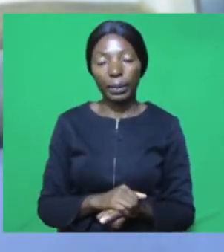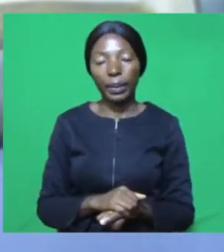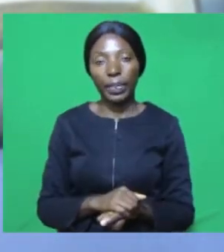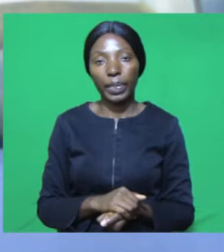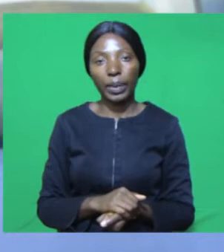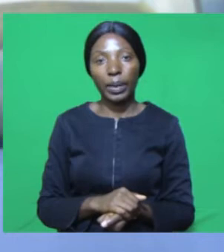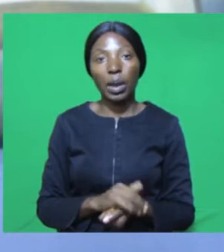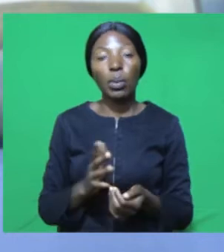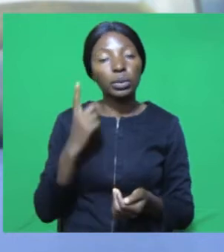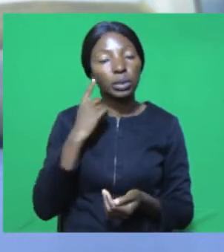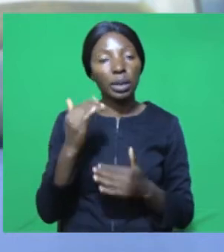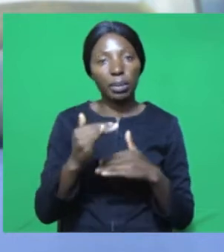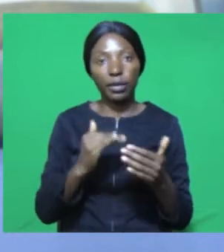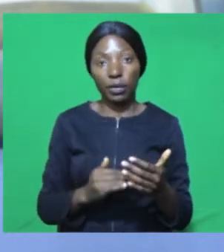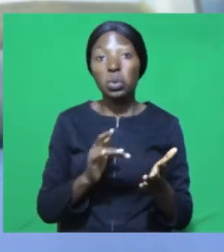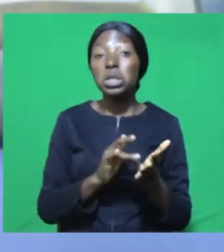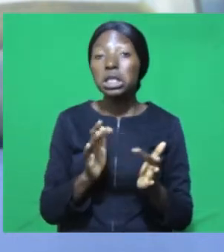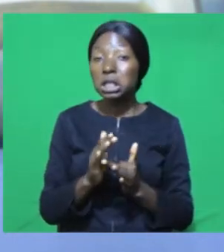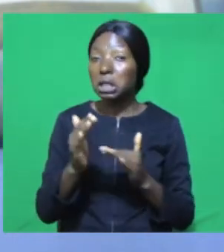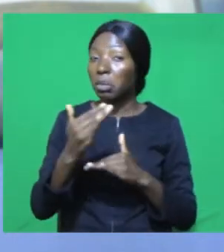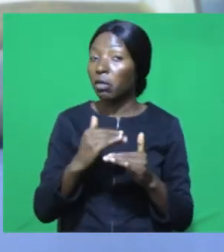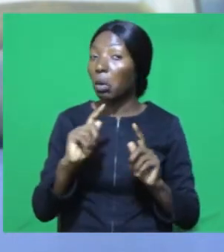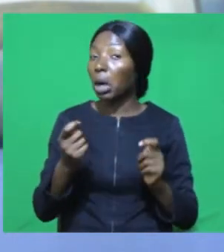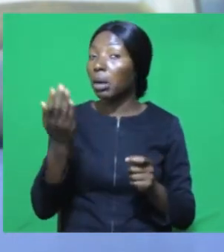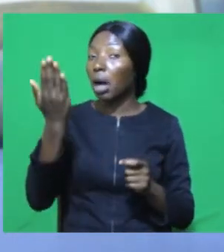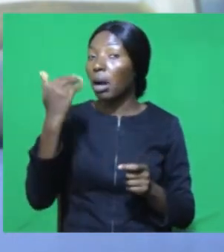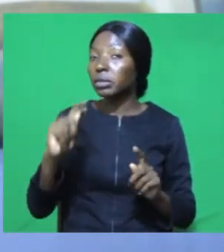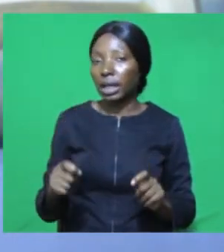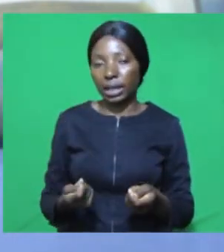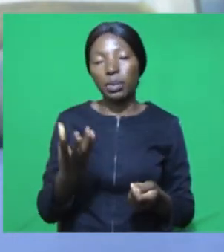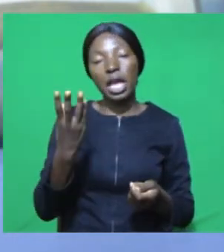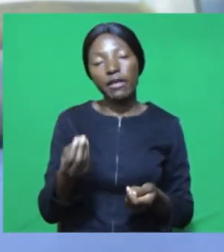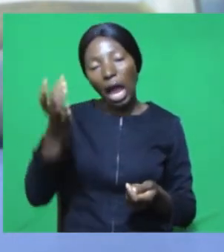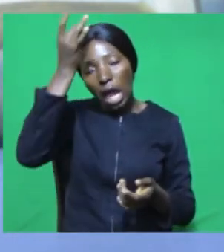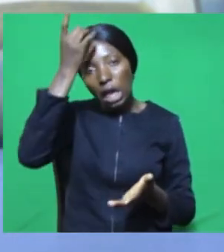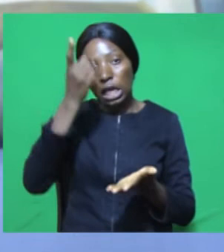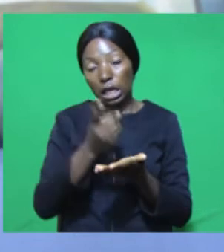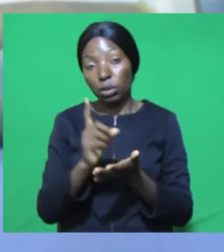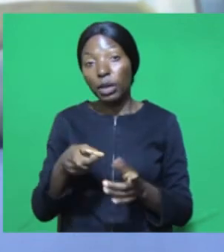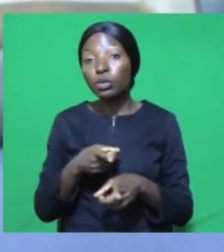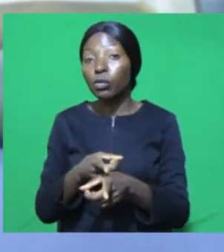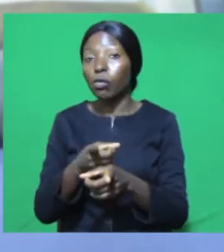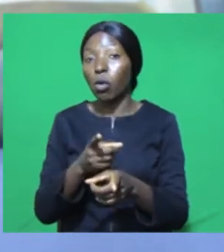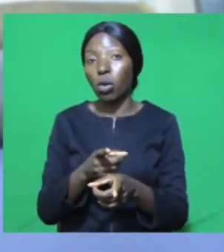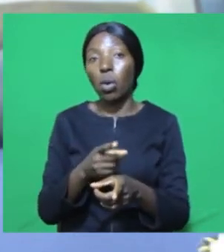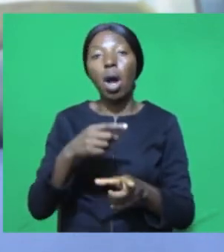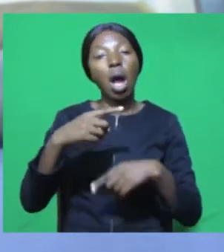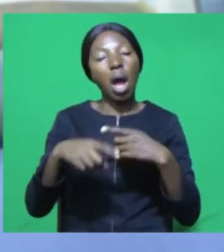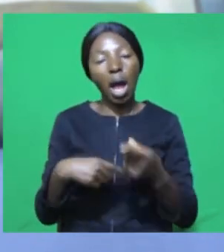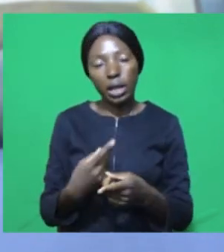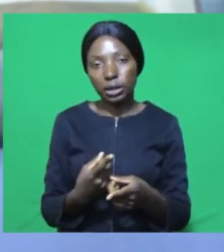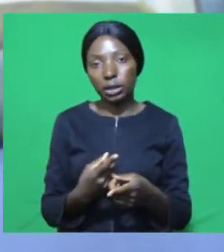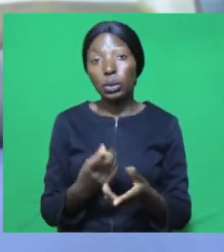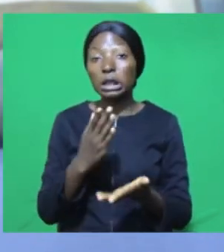nyaya yedu yatambunzwa yekuti Jesu asati adzoka pane umambo hunouya uchitevera. Yes pastor. Right. Kusvikira